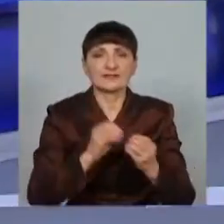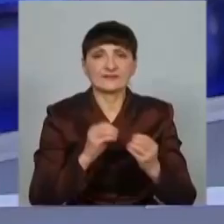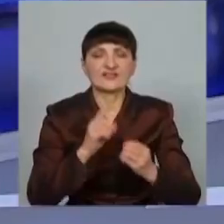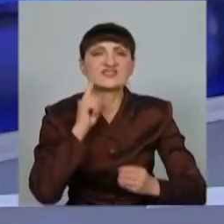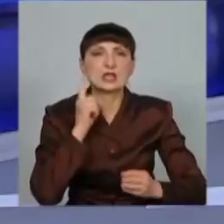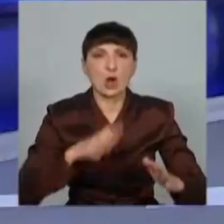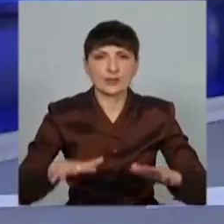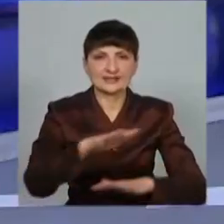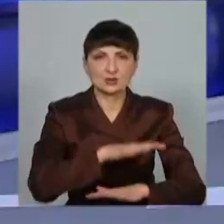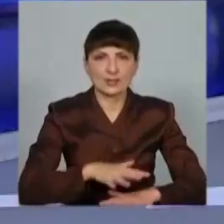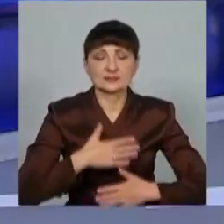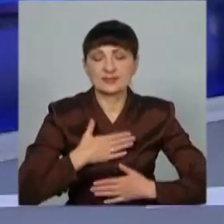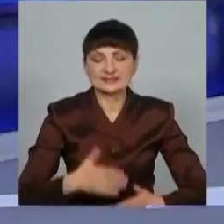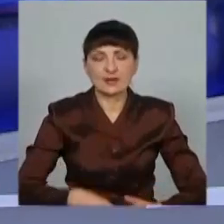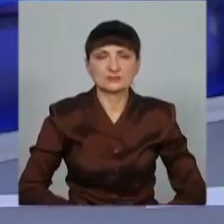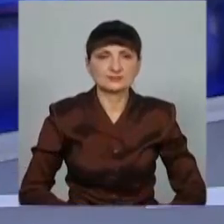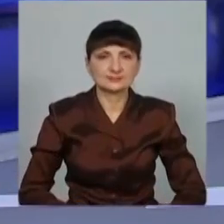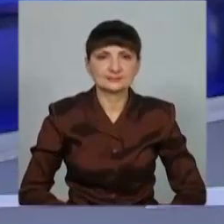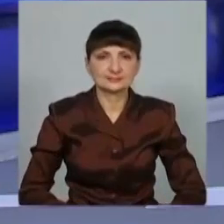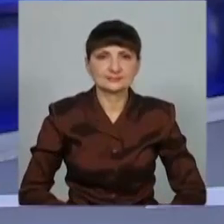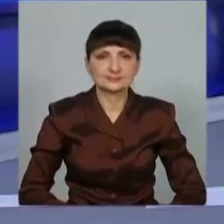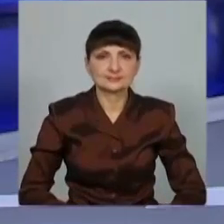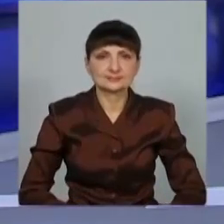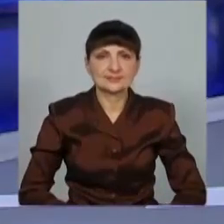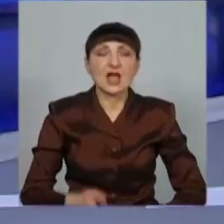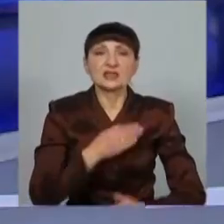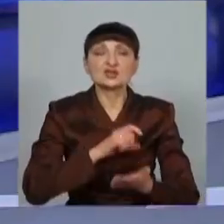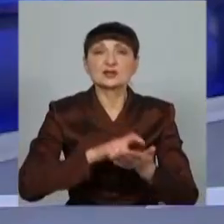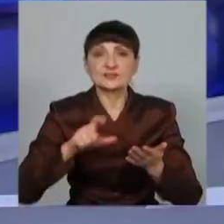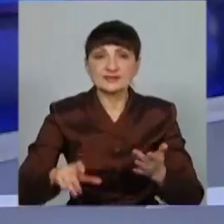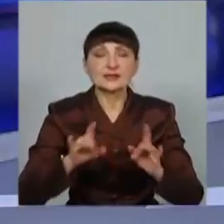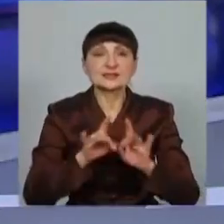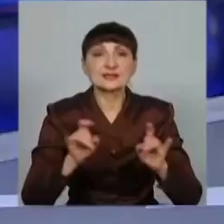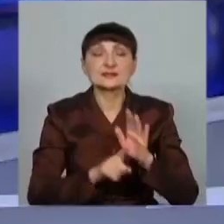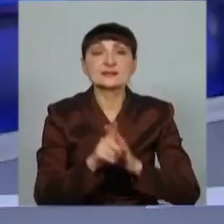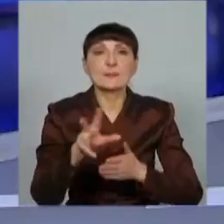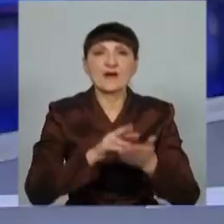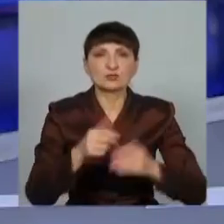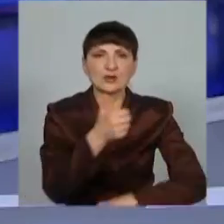в зеленой зоне. Спасибо. Дина Жанабекова рассказала о старте